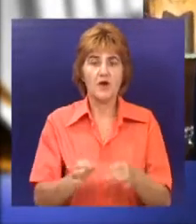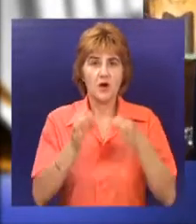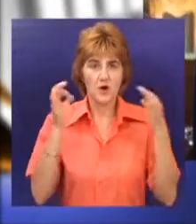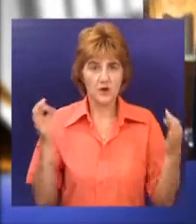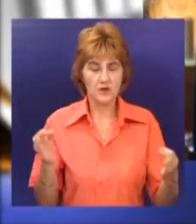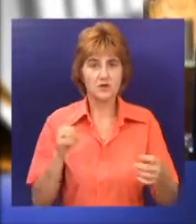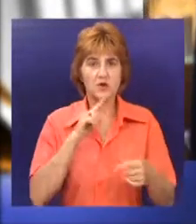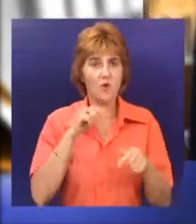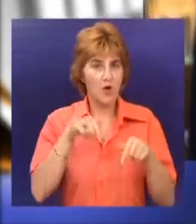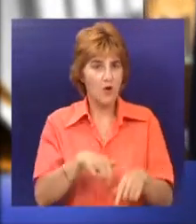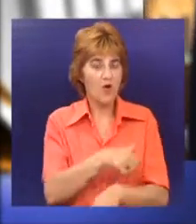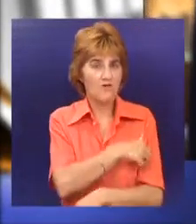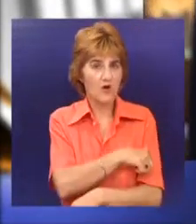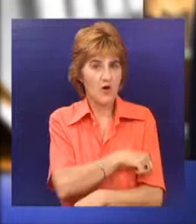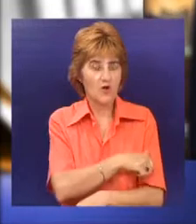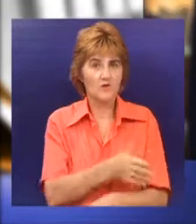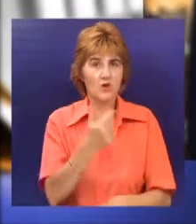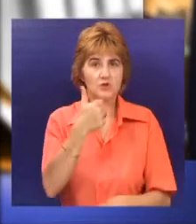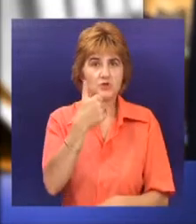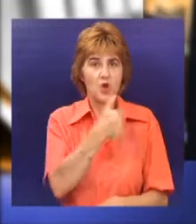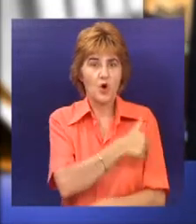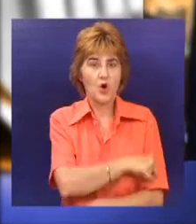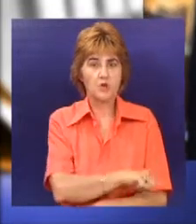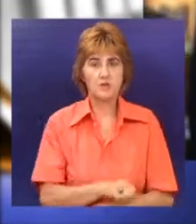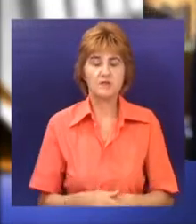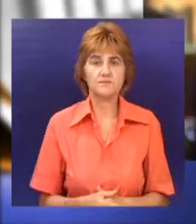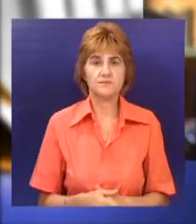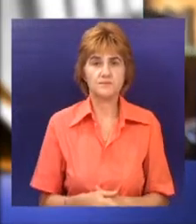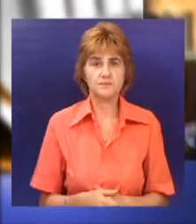sklopu Dužijance, koja ove godine slavi jubilej od 100 godina.